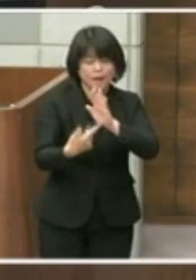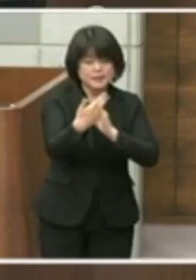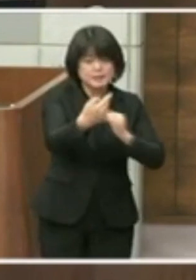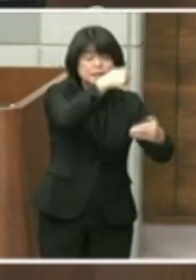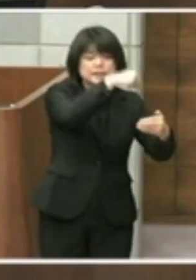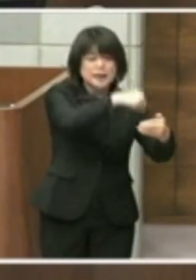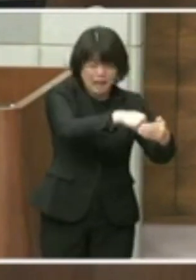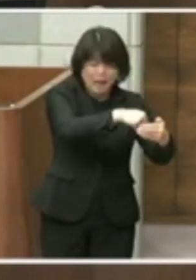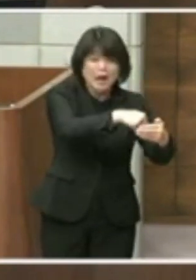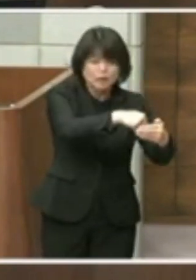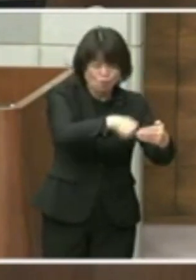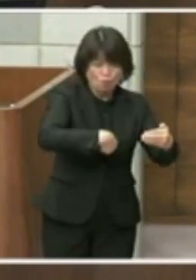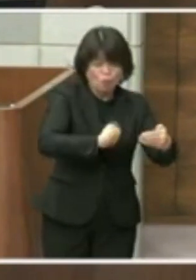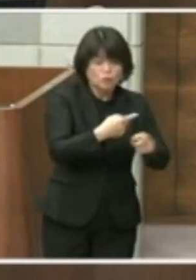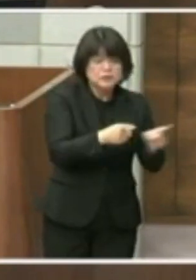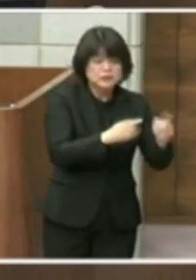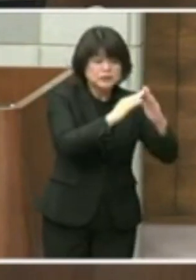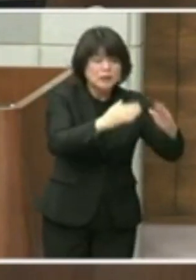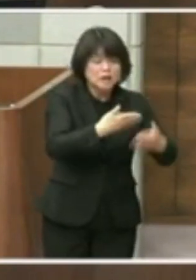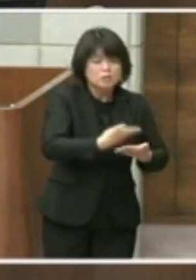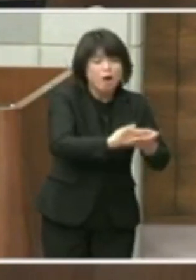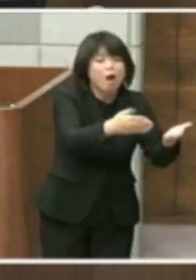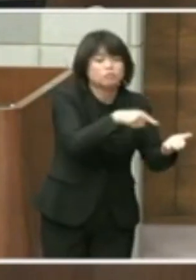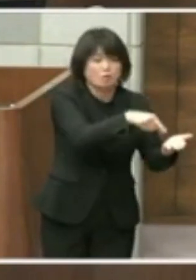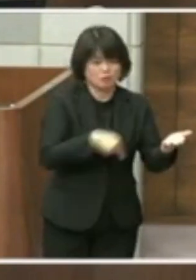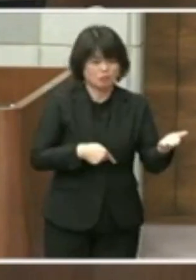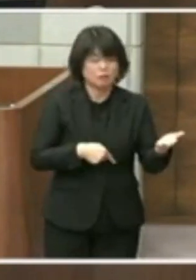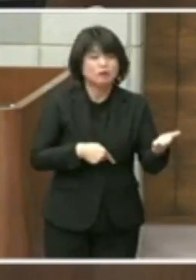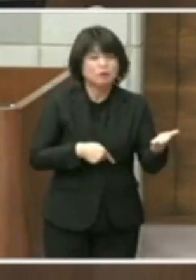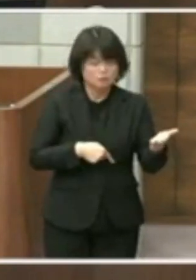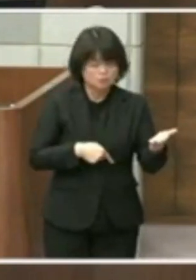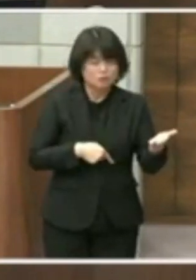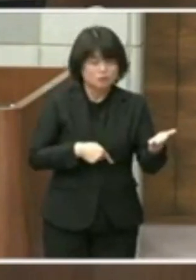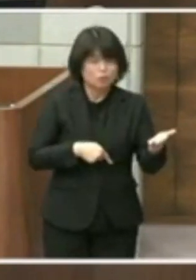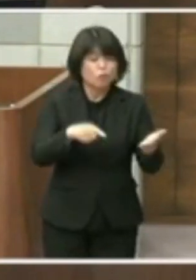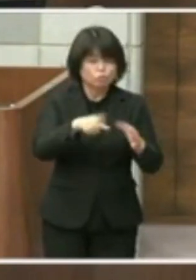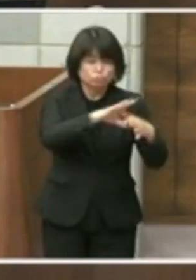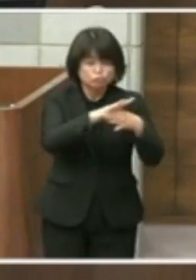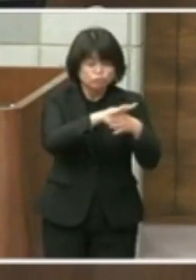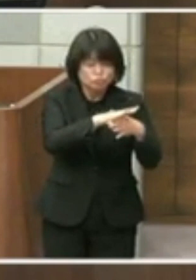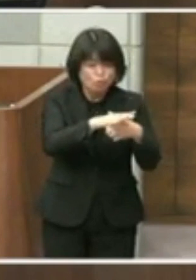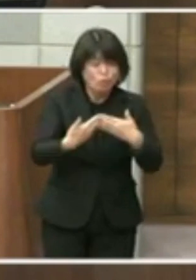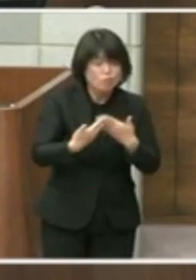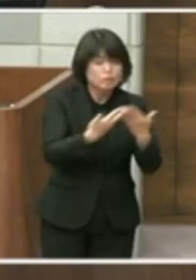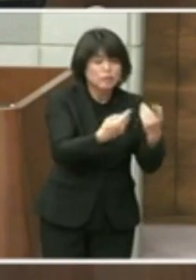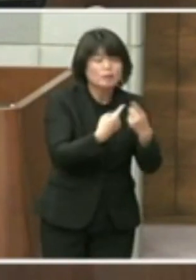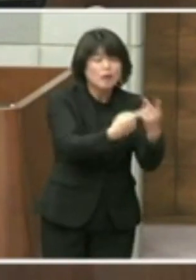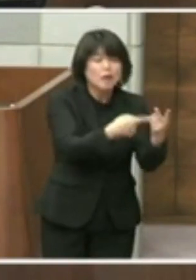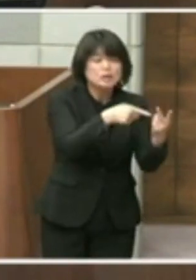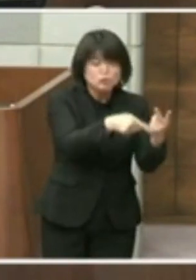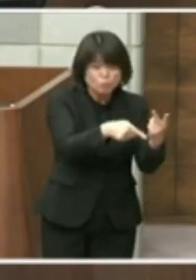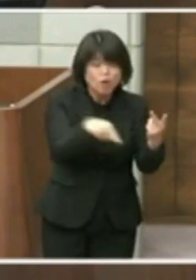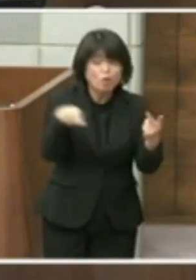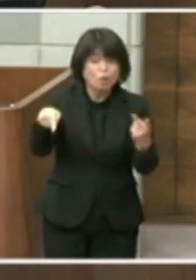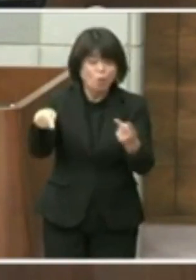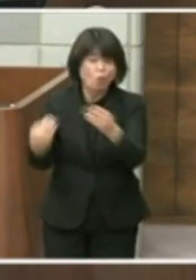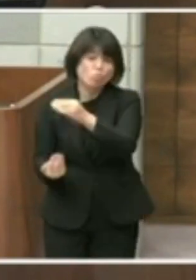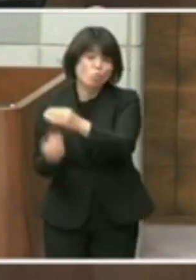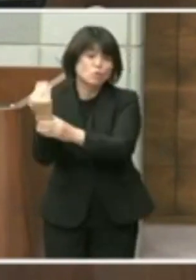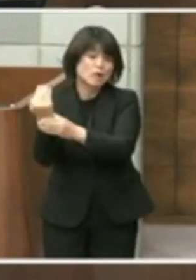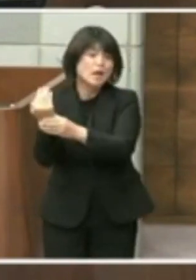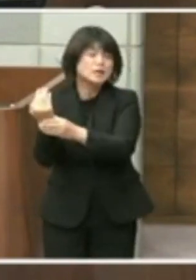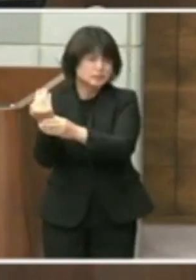の某自治会に配布されました。当該文書の差出人は、当該選挙で当選